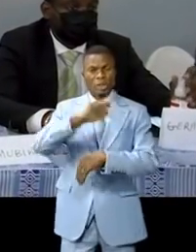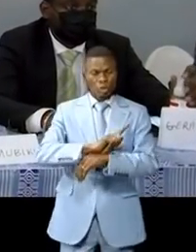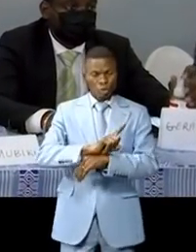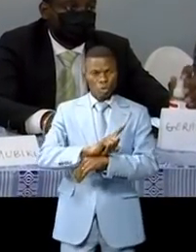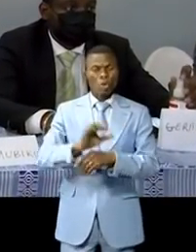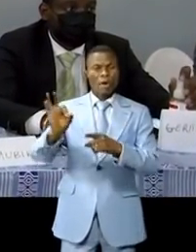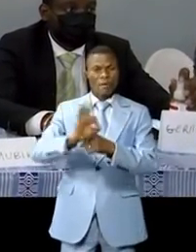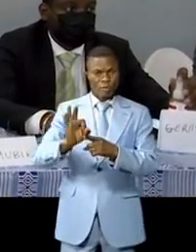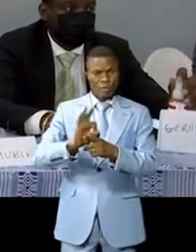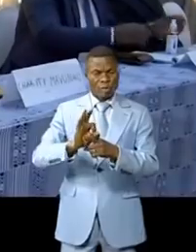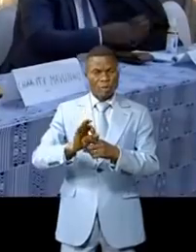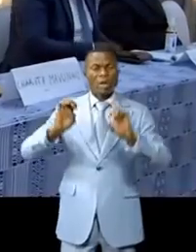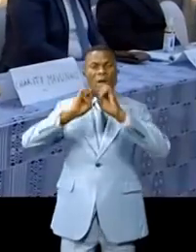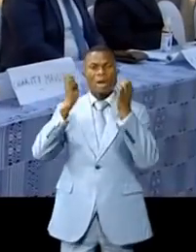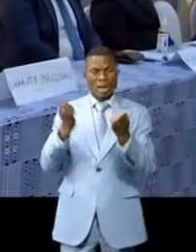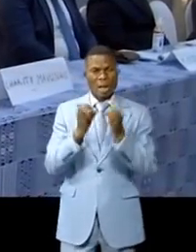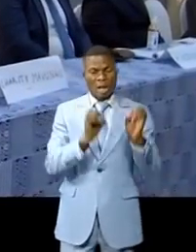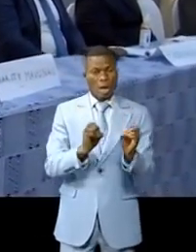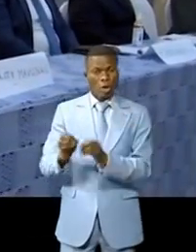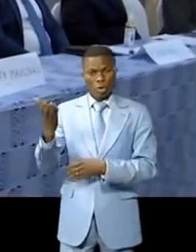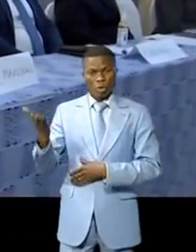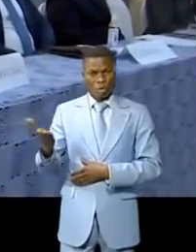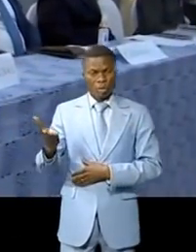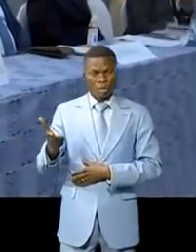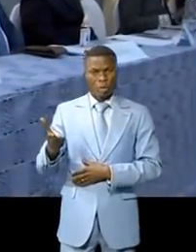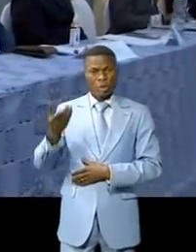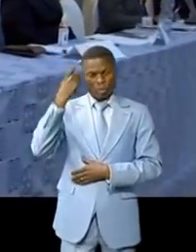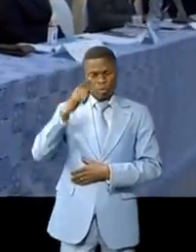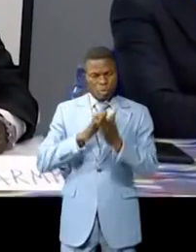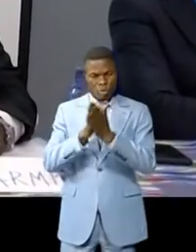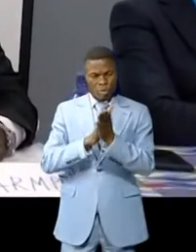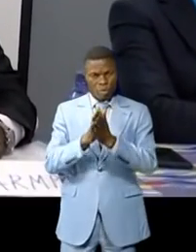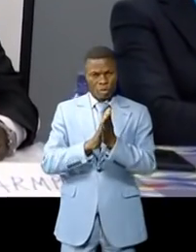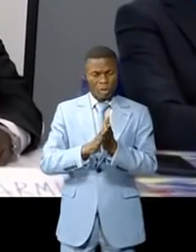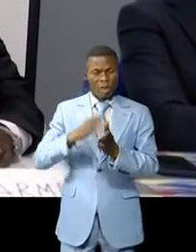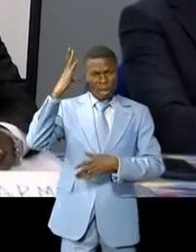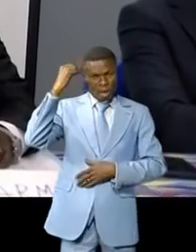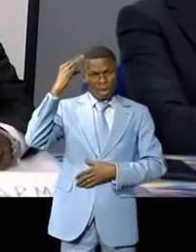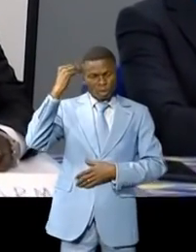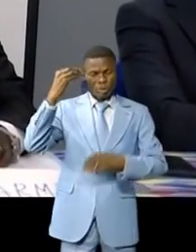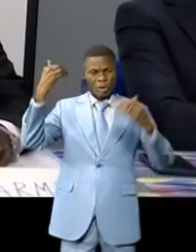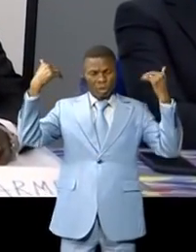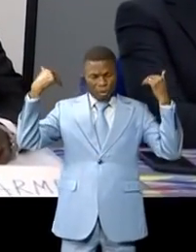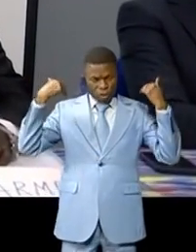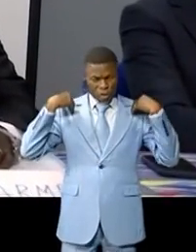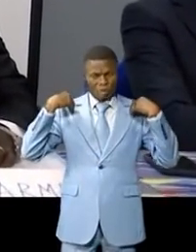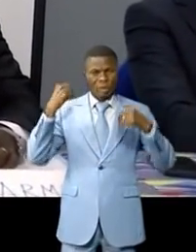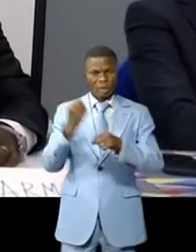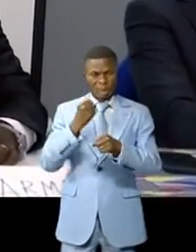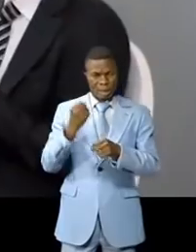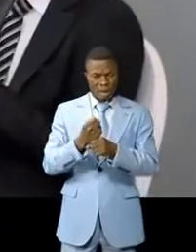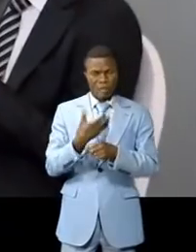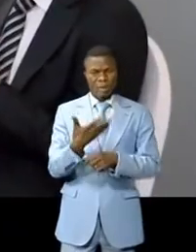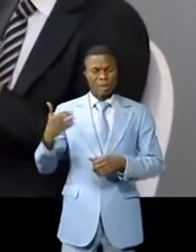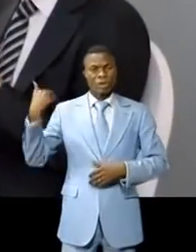formation que leur entreprise a organisé en s'appuyant sur l'expertise de l'autorité des régulations du marché